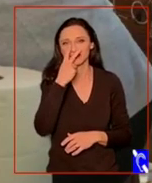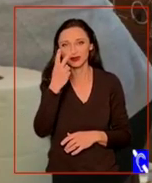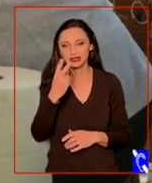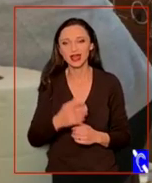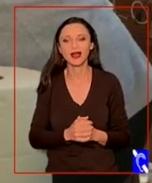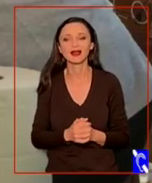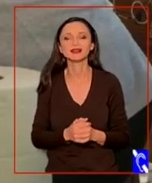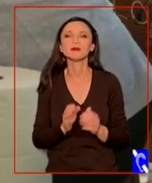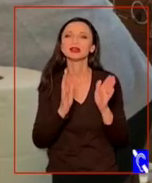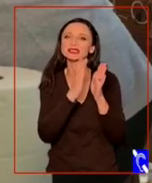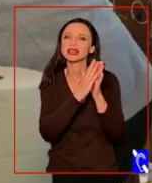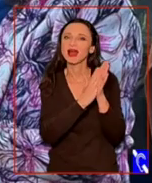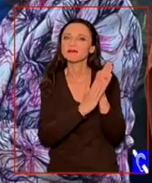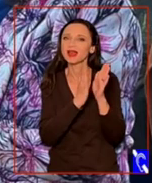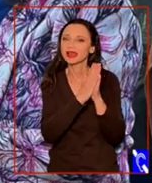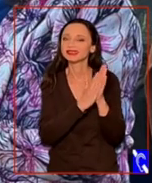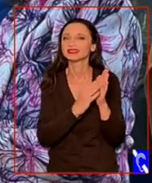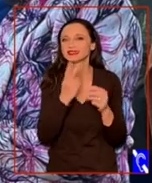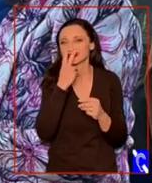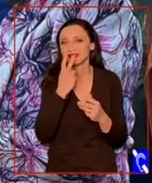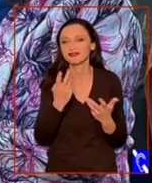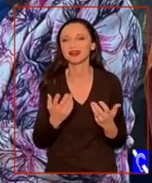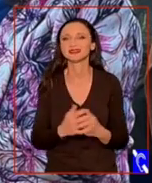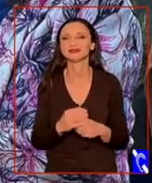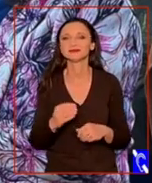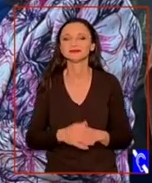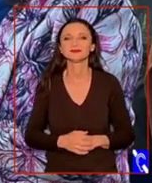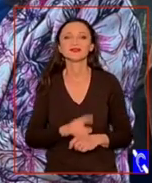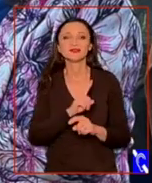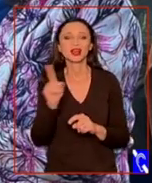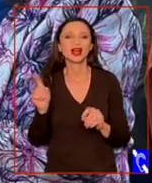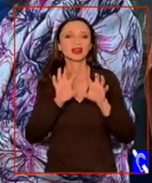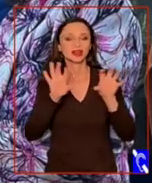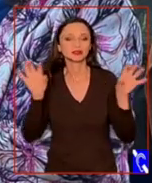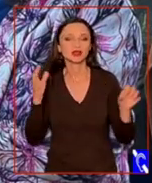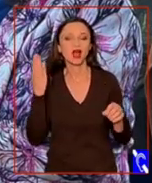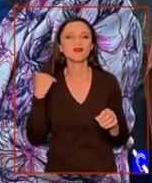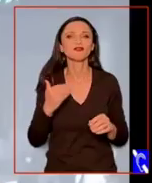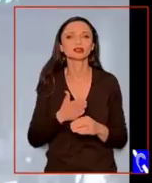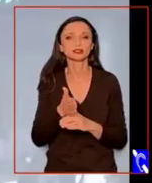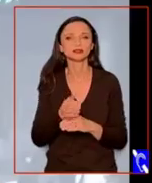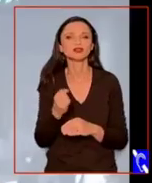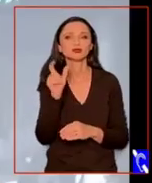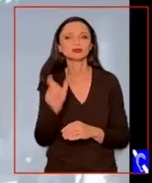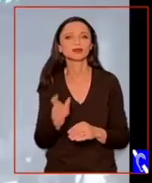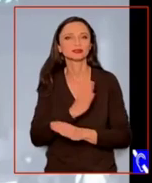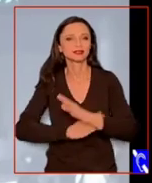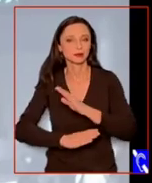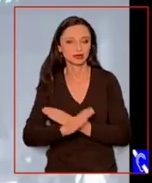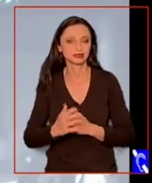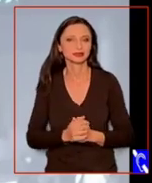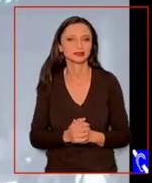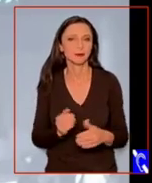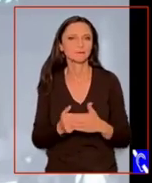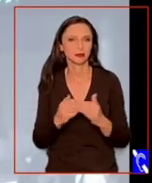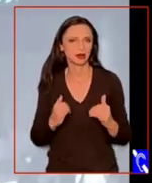poată vedea, să le poată atinge. Fiecare expoziție a fost accesibilizată și persoanelor cu